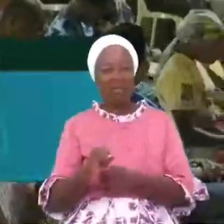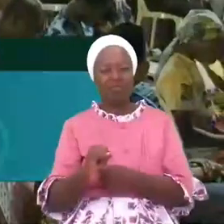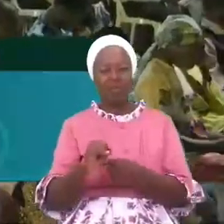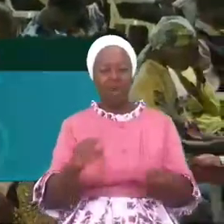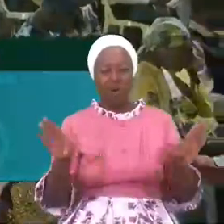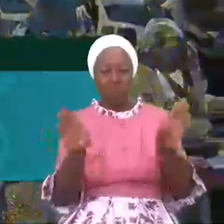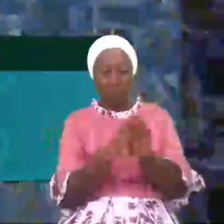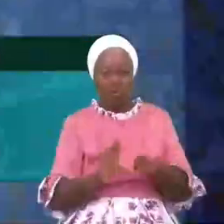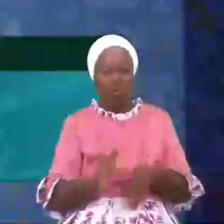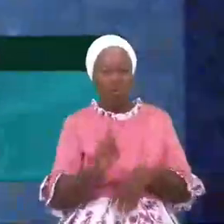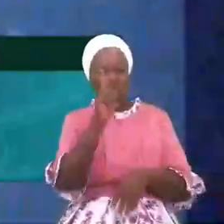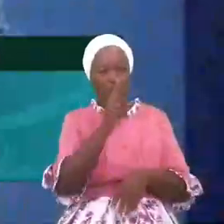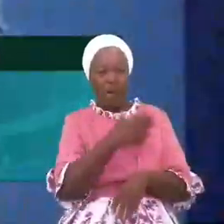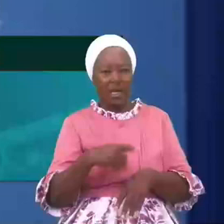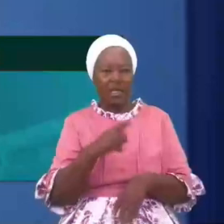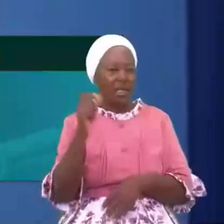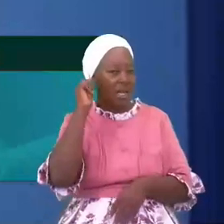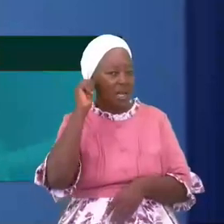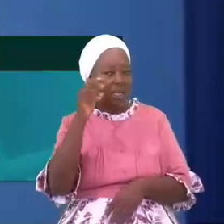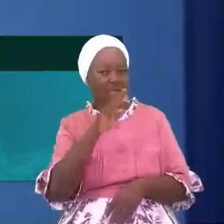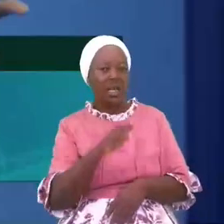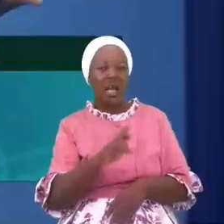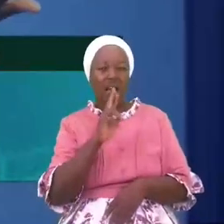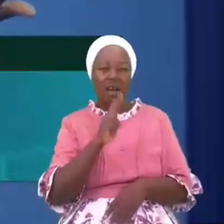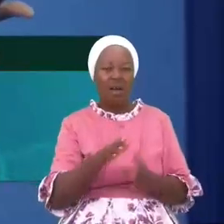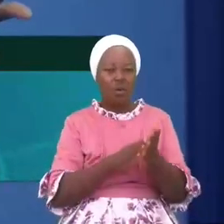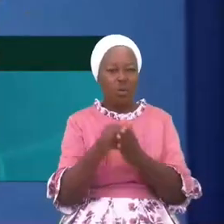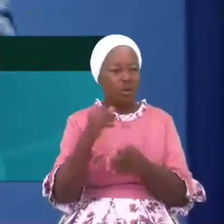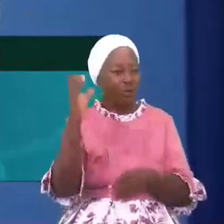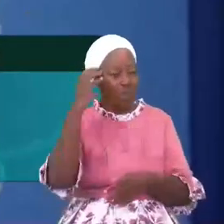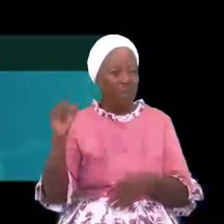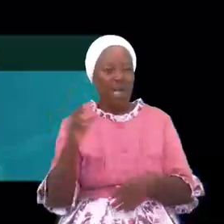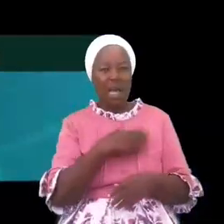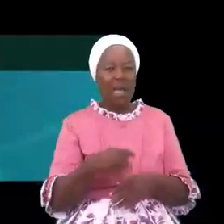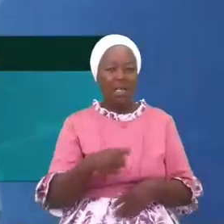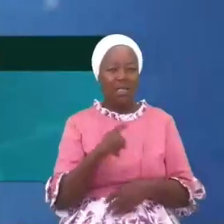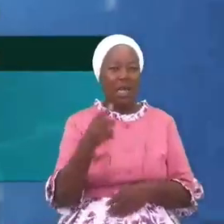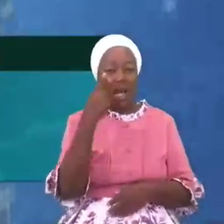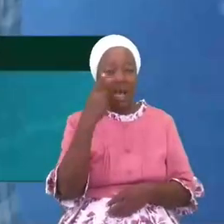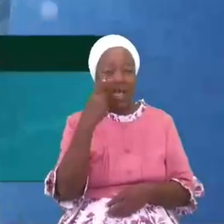yeux. Ils ont endurci leurs oreilles et ils ont fermé leurs yeux.